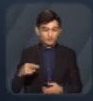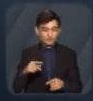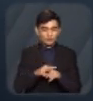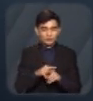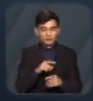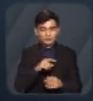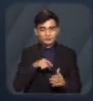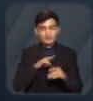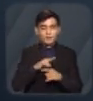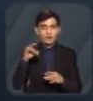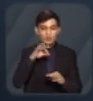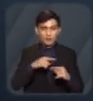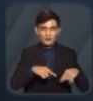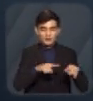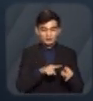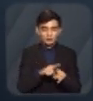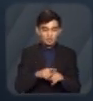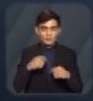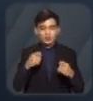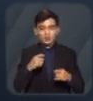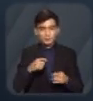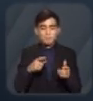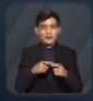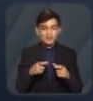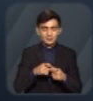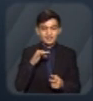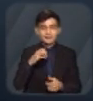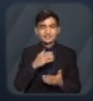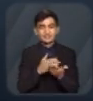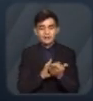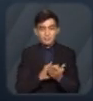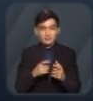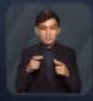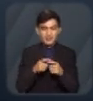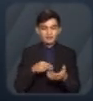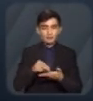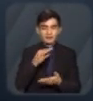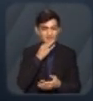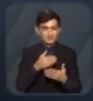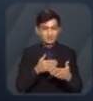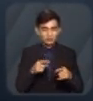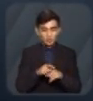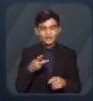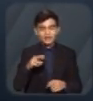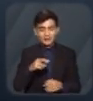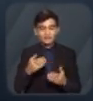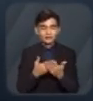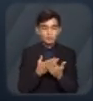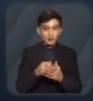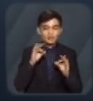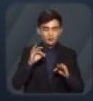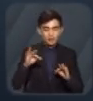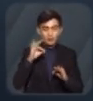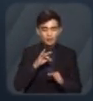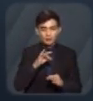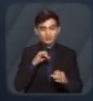используются авиакомпаниями, агентствами по продаже билетов, системами бронирования билетов и иными предприятиями для передачи информации, связанной с